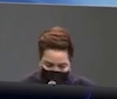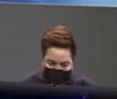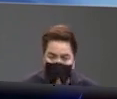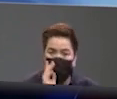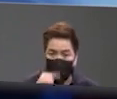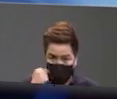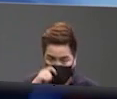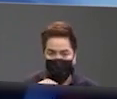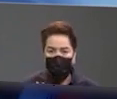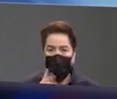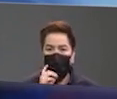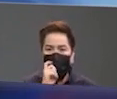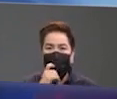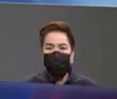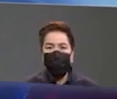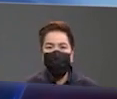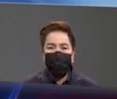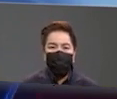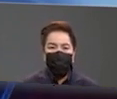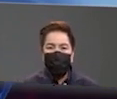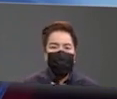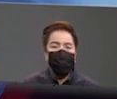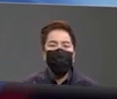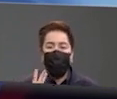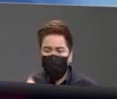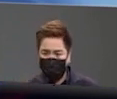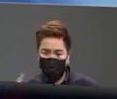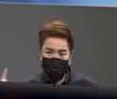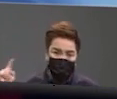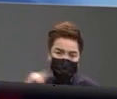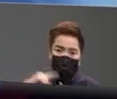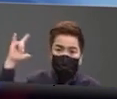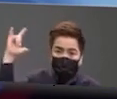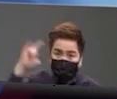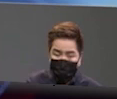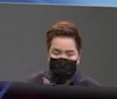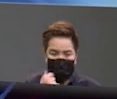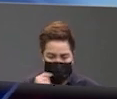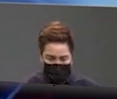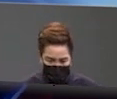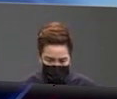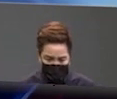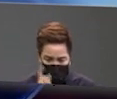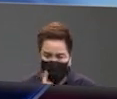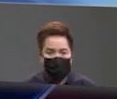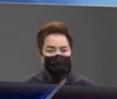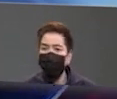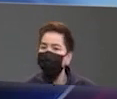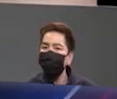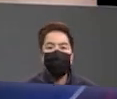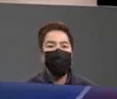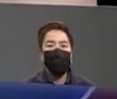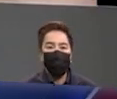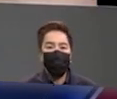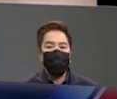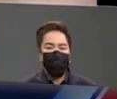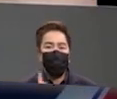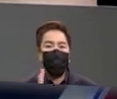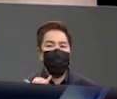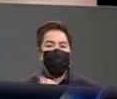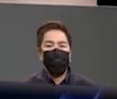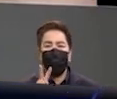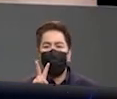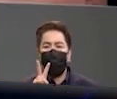สองคนเป็นชาวต่างชาติซึ่งตอนนี้ทางกรมควบคุมโรคกำลังให้มีการเฝ้าระวังอยู่นะครับอ่ะอยู่